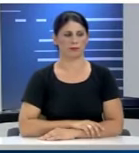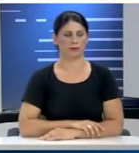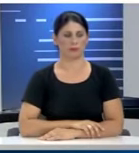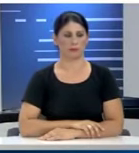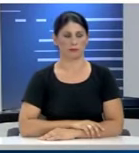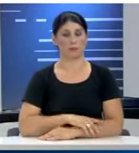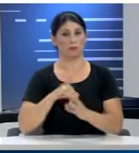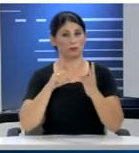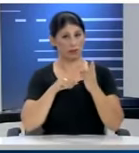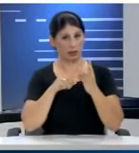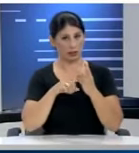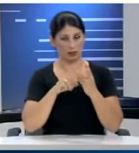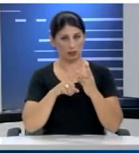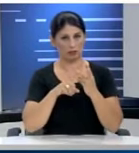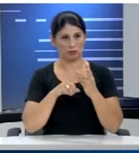Και